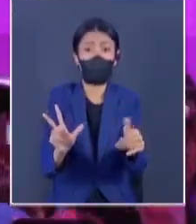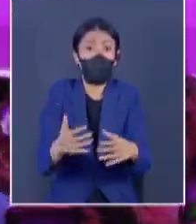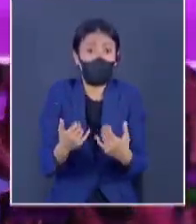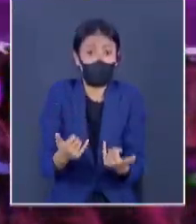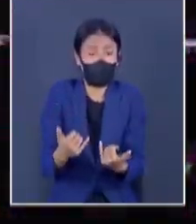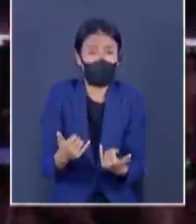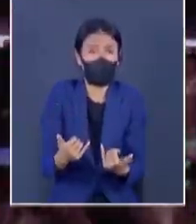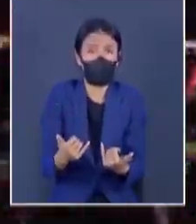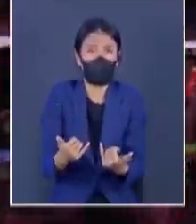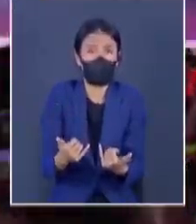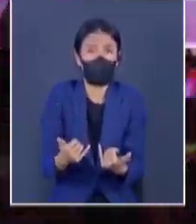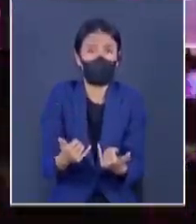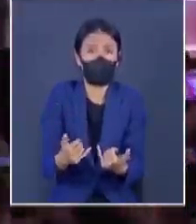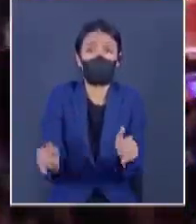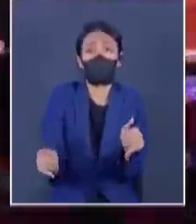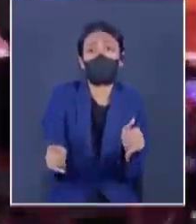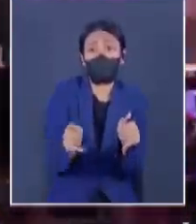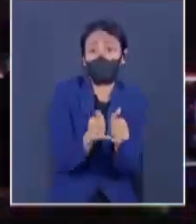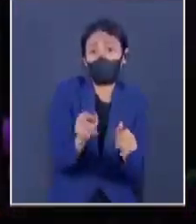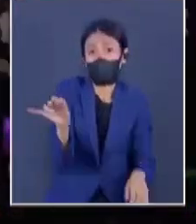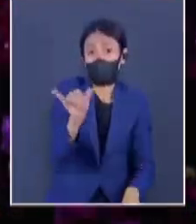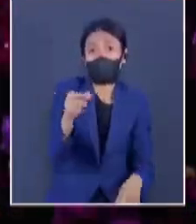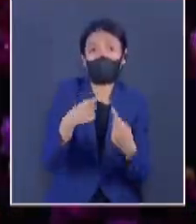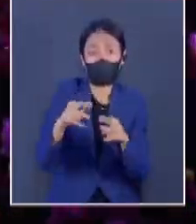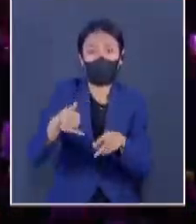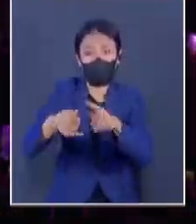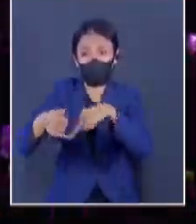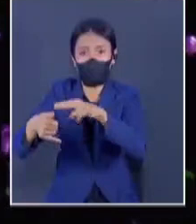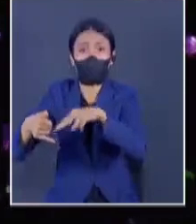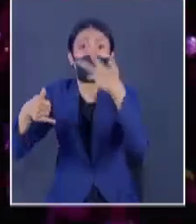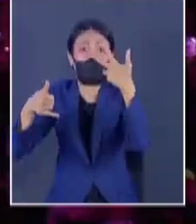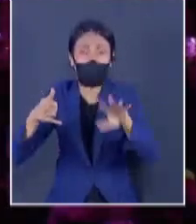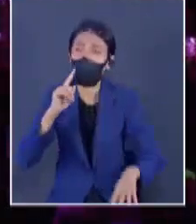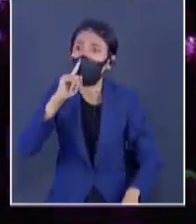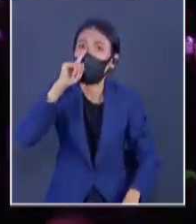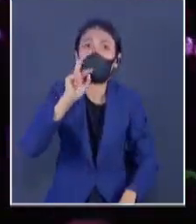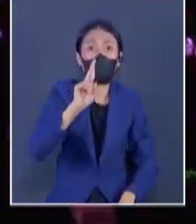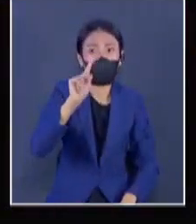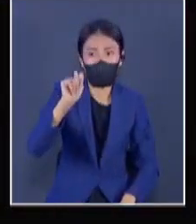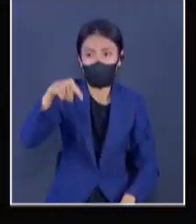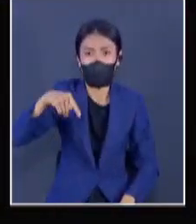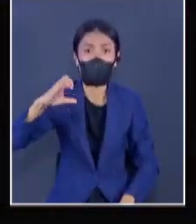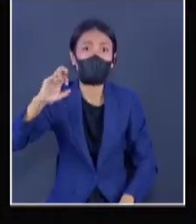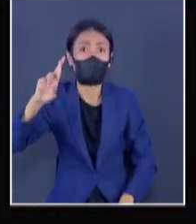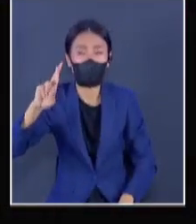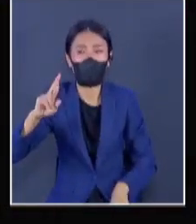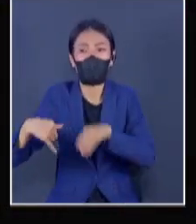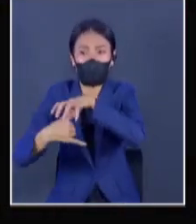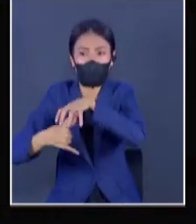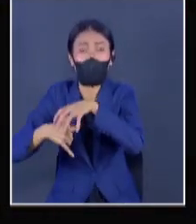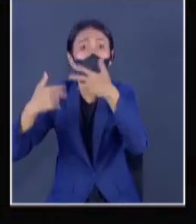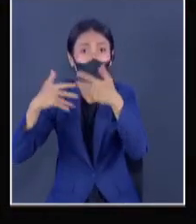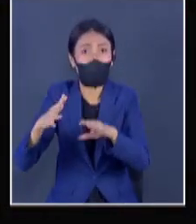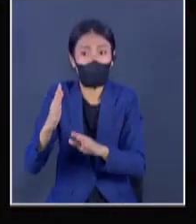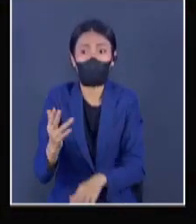จัดเป็นบุคคลกลุ่มใกล้ชิดนะคะต่อก็ได้เข้าตรวจหาเชื้อโควิดด้วยวิธี RT-PCR แล้วก็กักตัวเรียบร้อยแล้วค่ะ